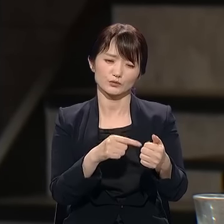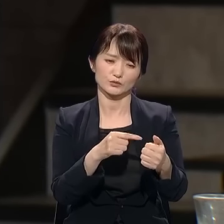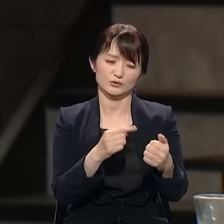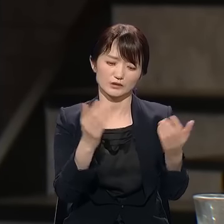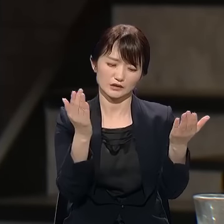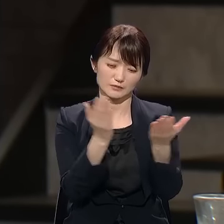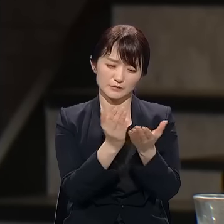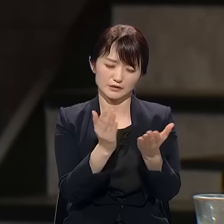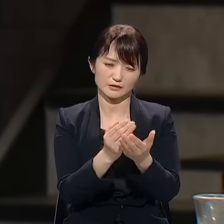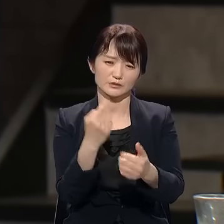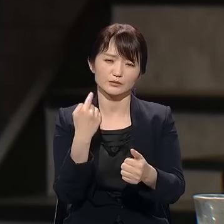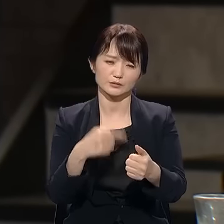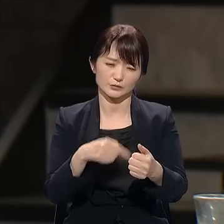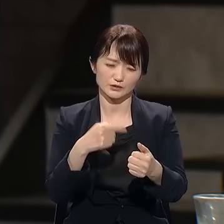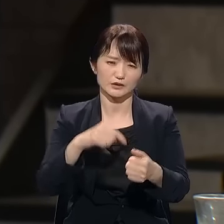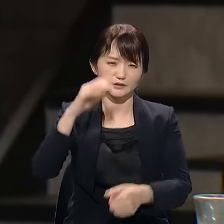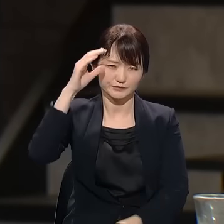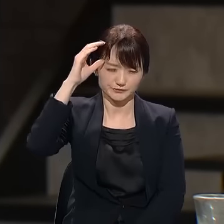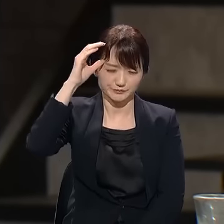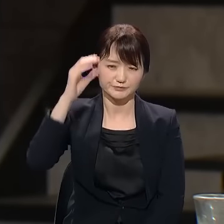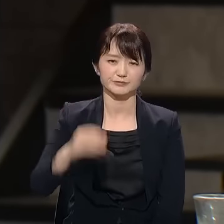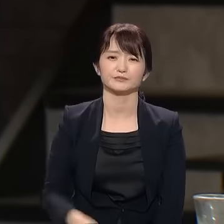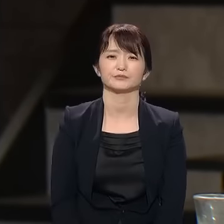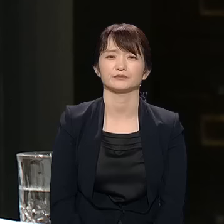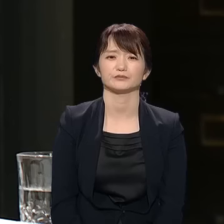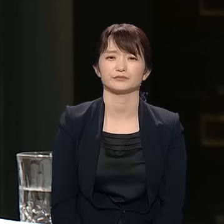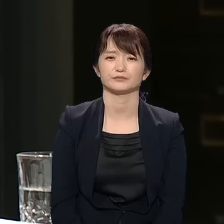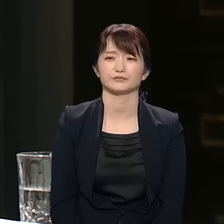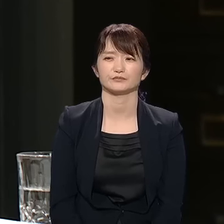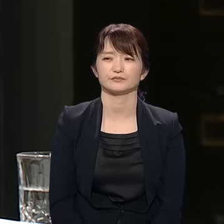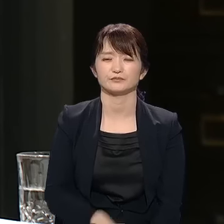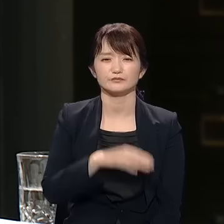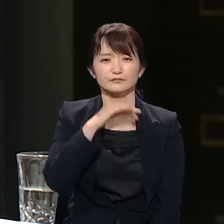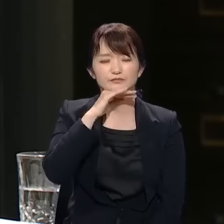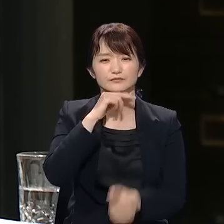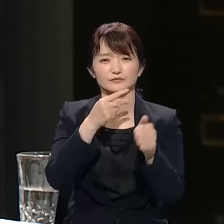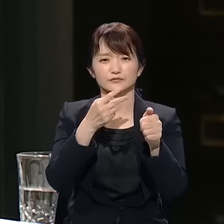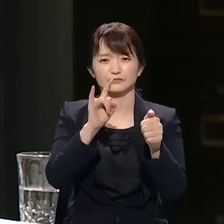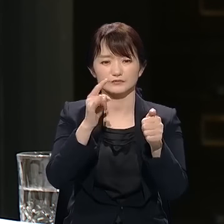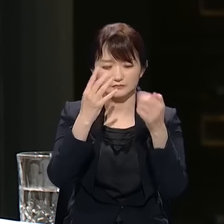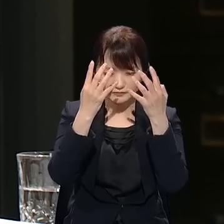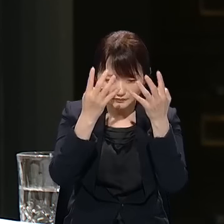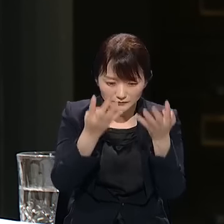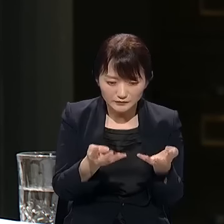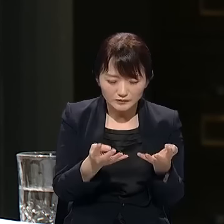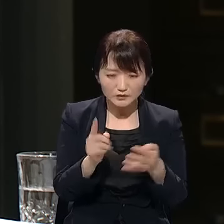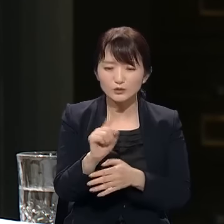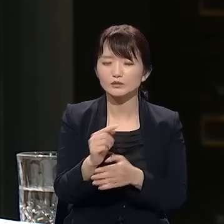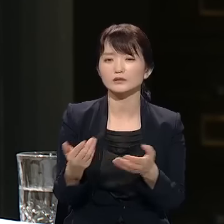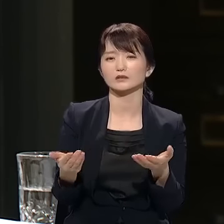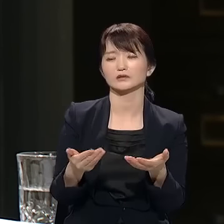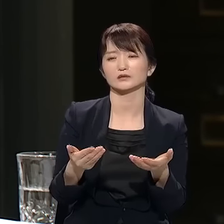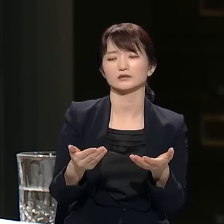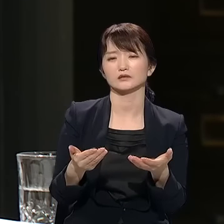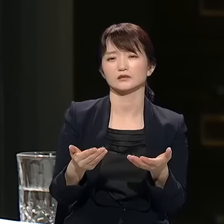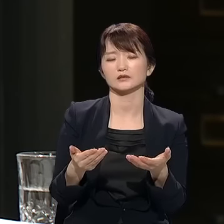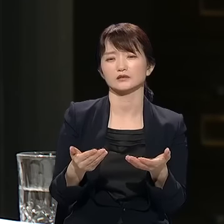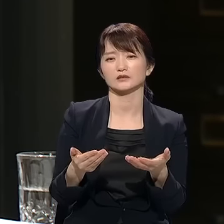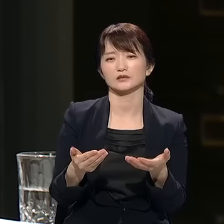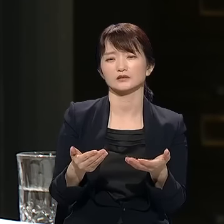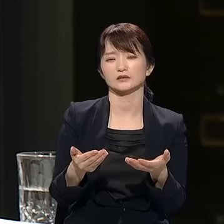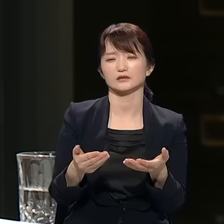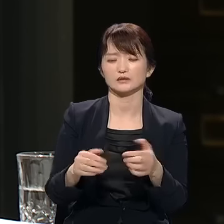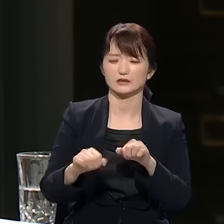교화가 이루어지는 것을 좀 기대합니다 자 50대 초반에 나와서 또 어떤 짓을 버릴지 조금